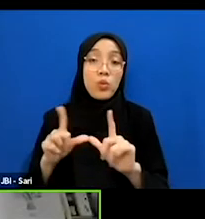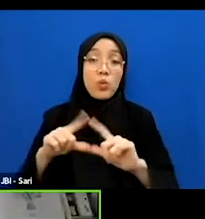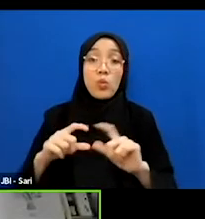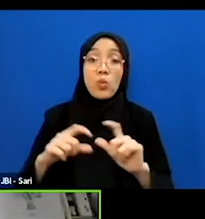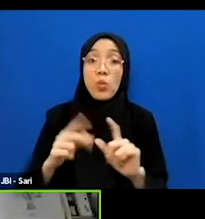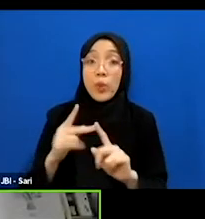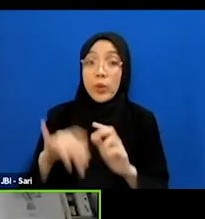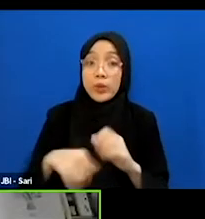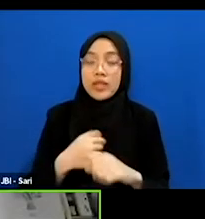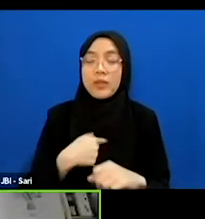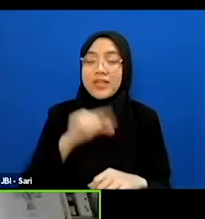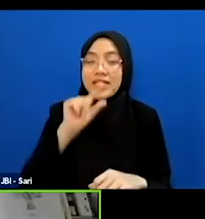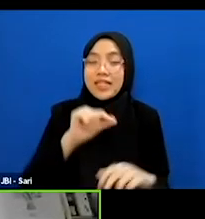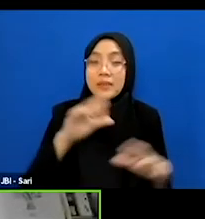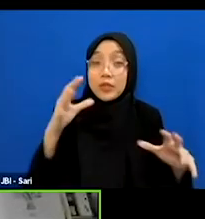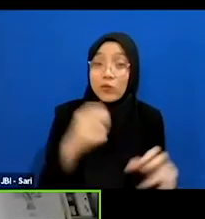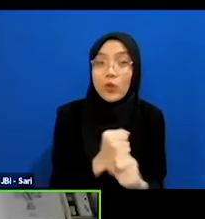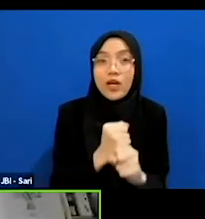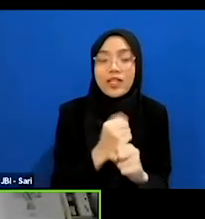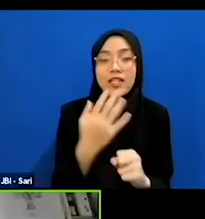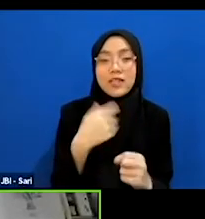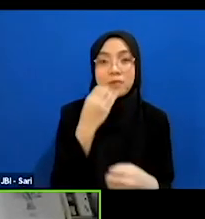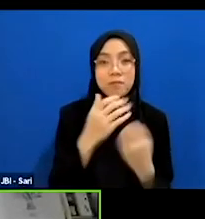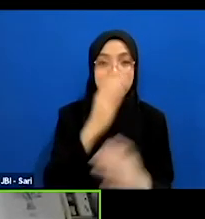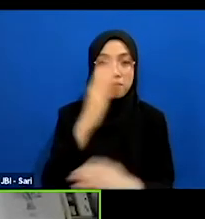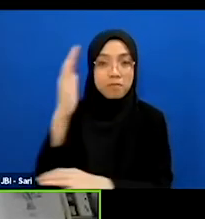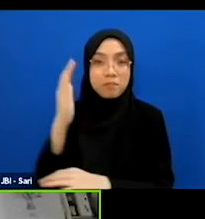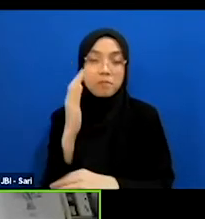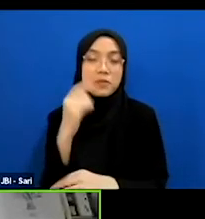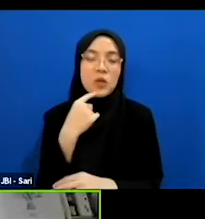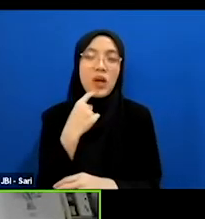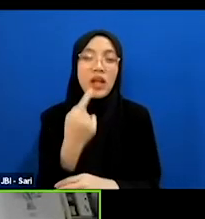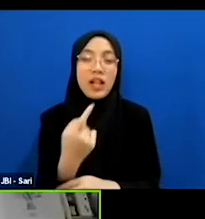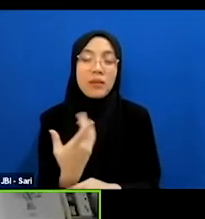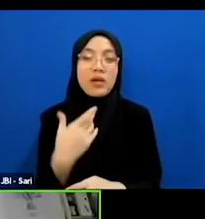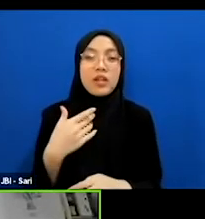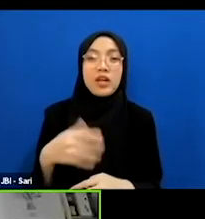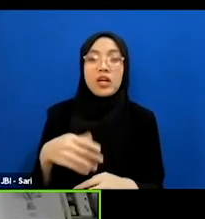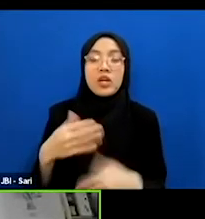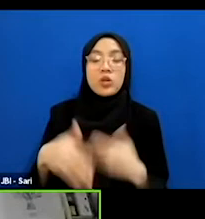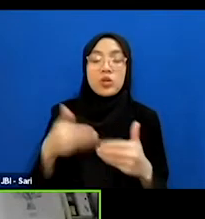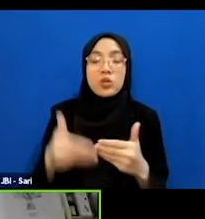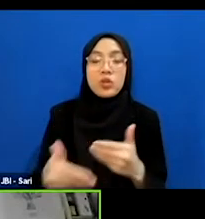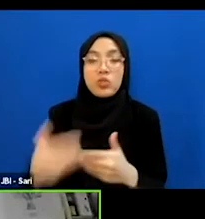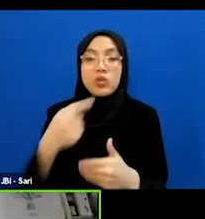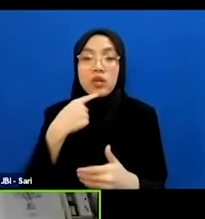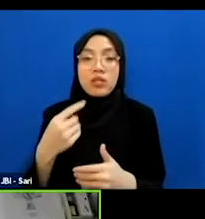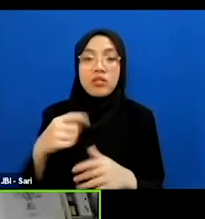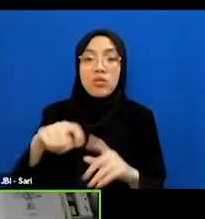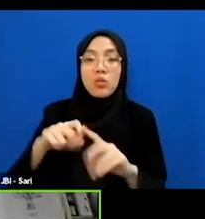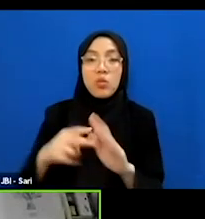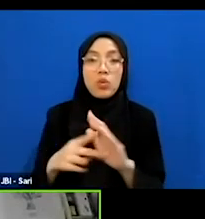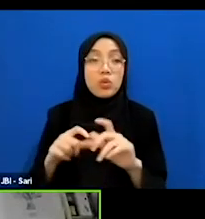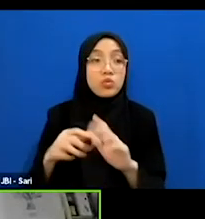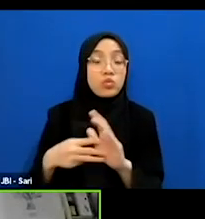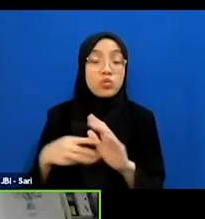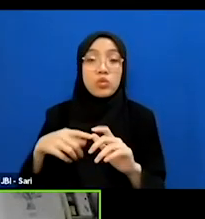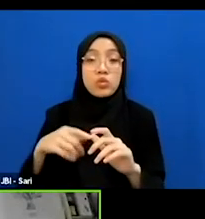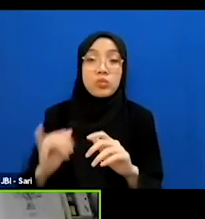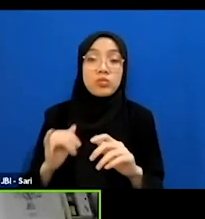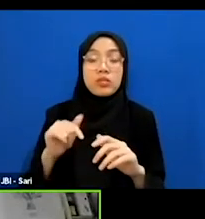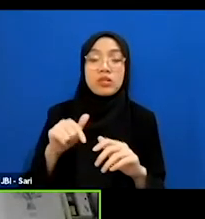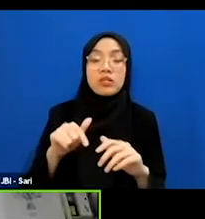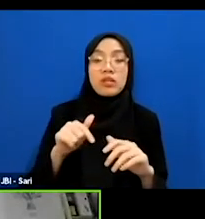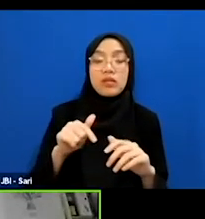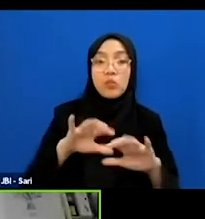tadi baca ini berangkat dari pemaparan mengenai sarimbit konsumsi dan produksi dan bagaimana kebijakannya di Indonesia dan